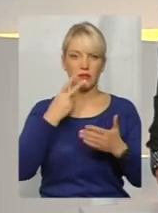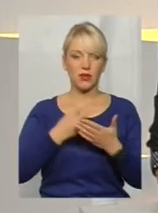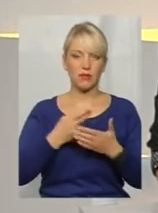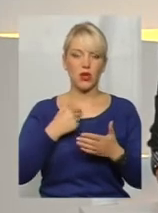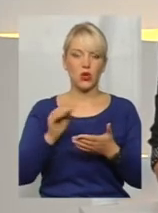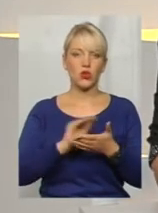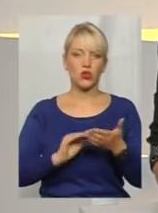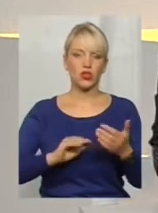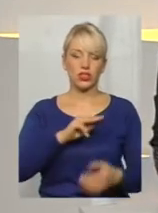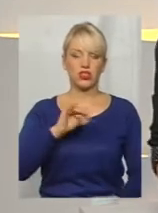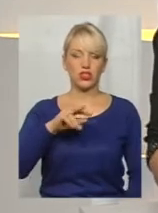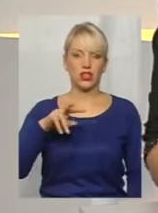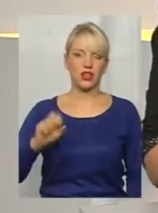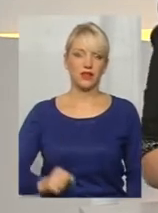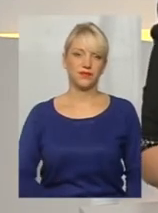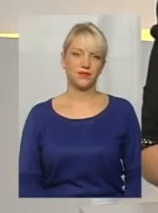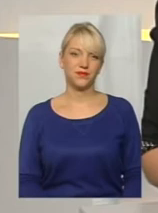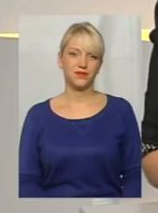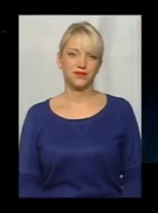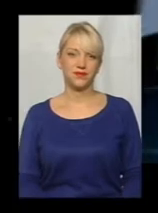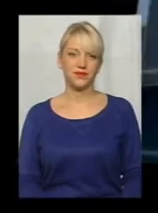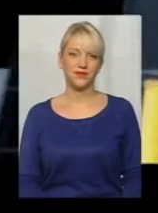потім повернемось у студію. Отож, прошу.